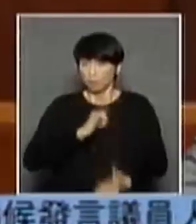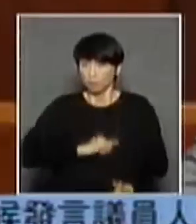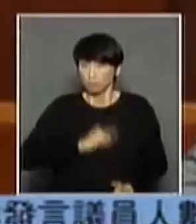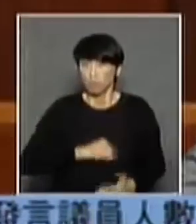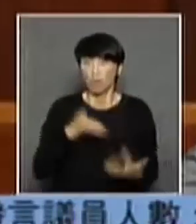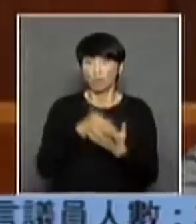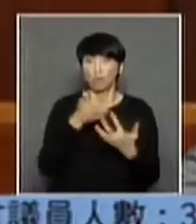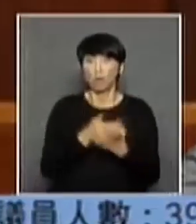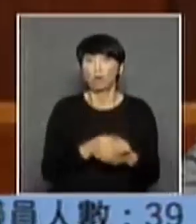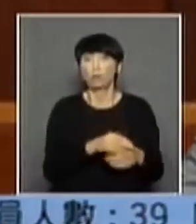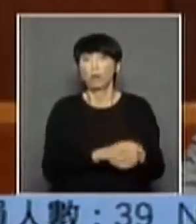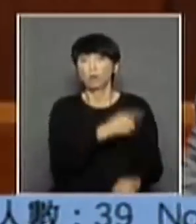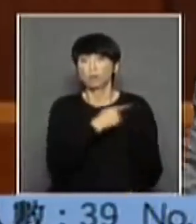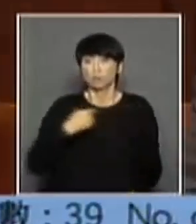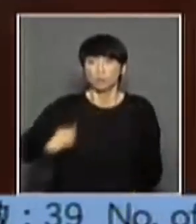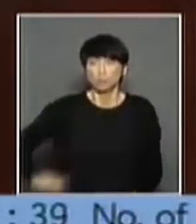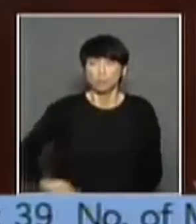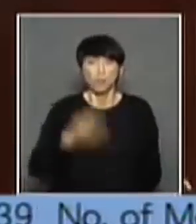國家都蒙羞呢？